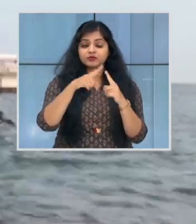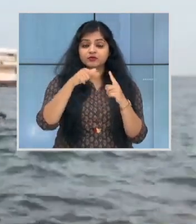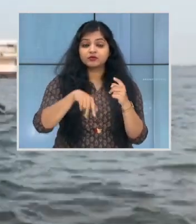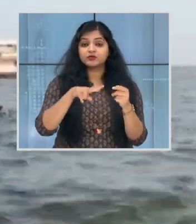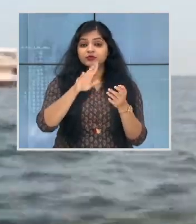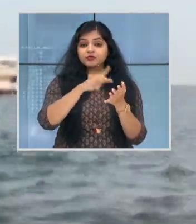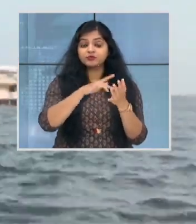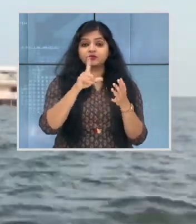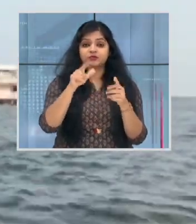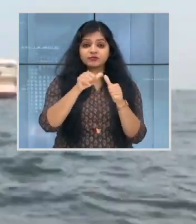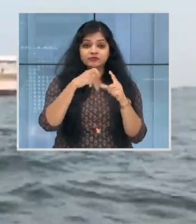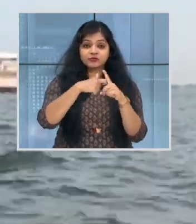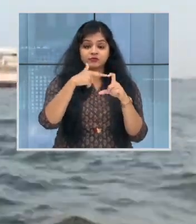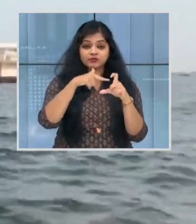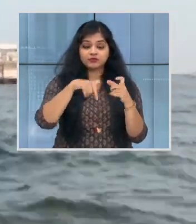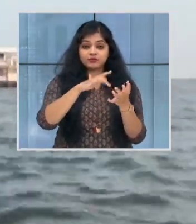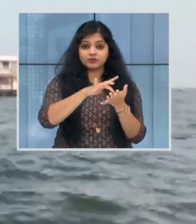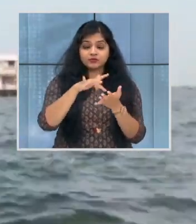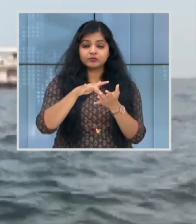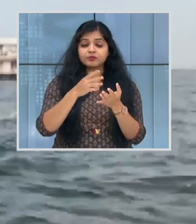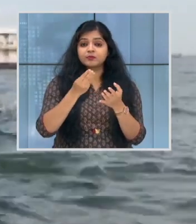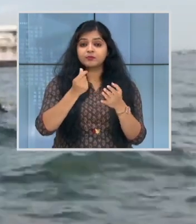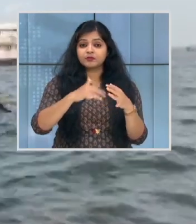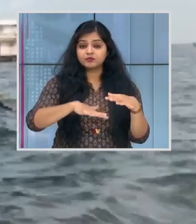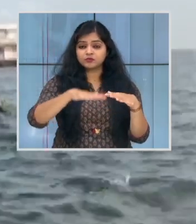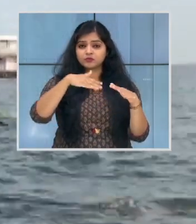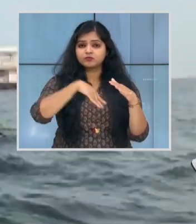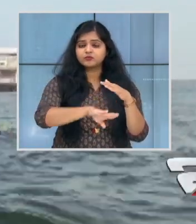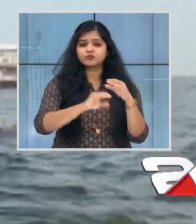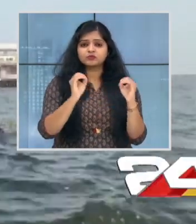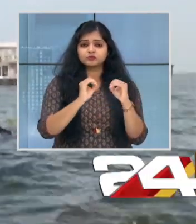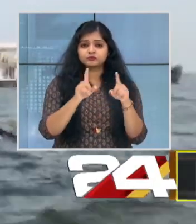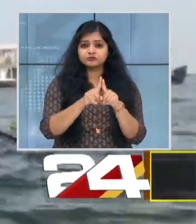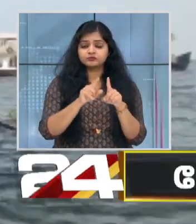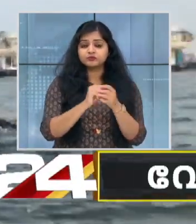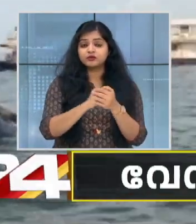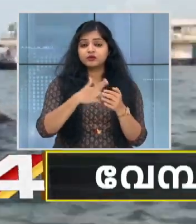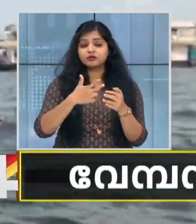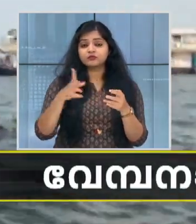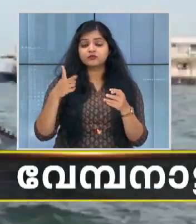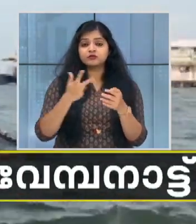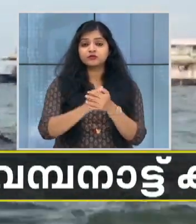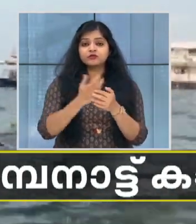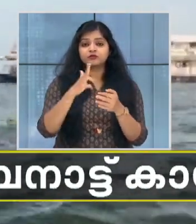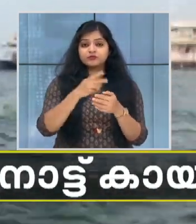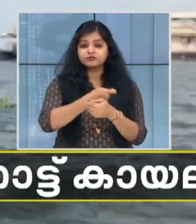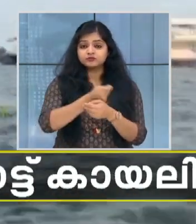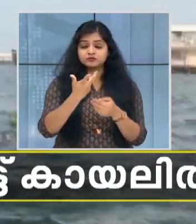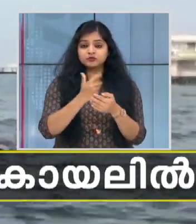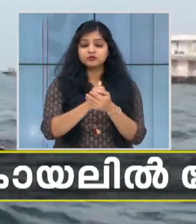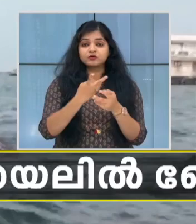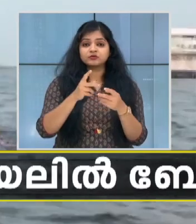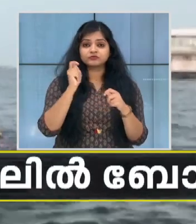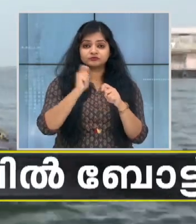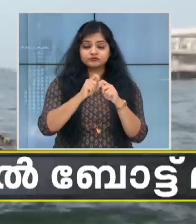വേമ്പനാട്ട് കായലിന്റെ ഭാഗമായിട്ടുള്ള ഈ കായലിൽ ഇത്തരത്തിലുള്ള മണൽത്തിട്ടകൾ ഇല്ല. അവിടെ മറ്റ് മത്സ്യബന്ധനത്തിനോ അല്ലെങ്കിൽ മണൽ വാരലിനോ എന്തെങ്കിലും